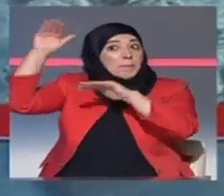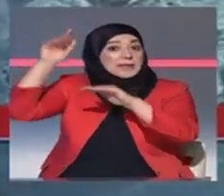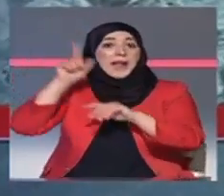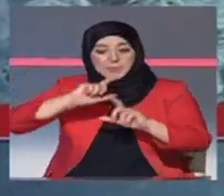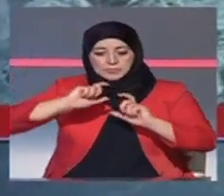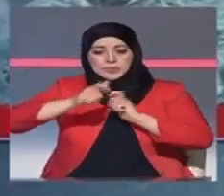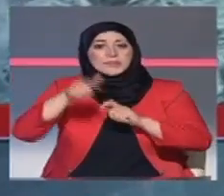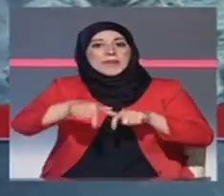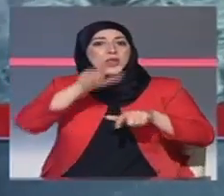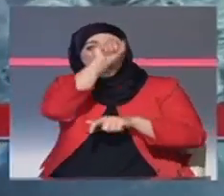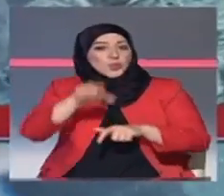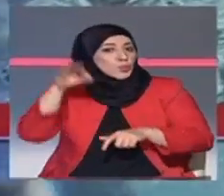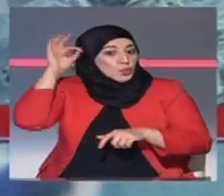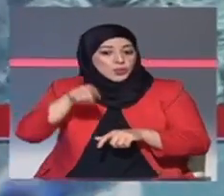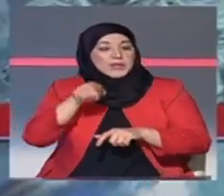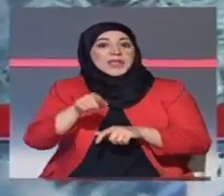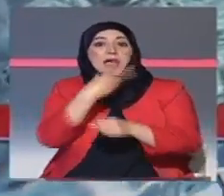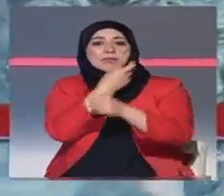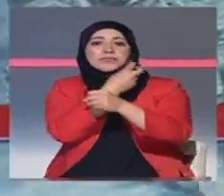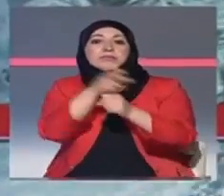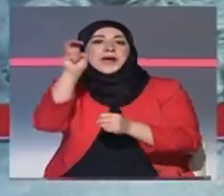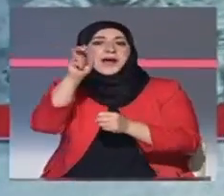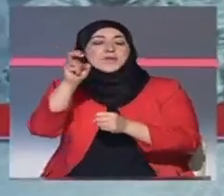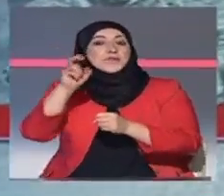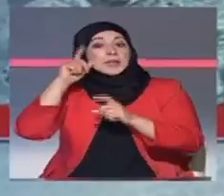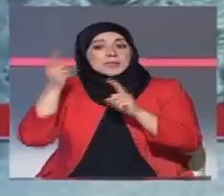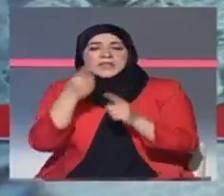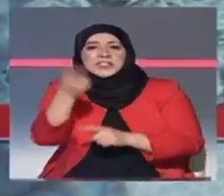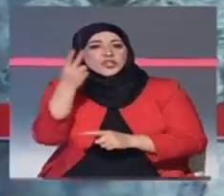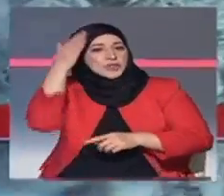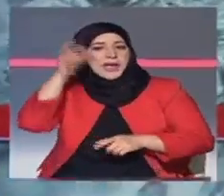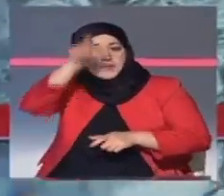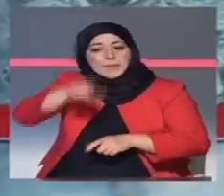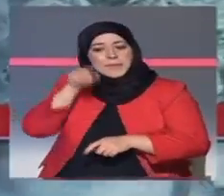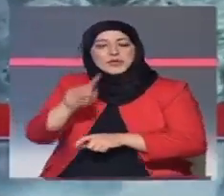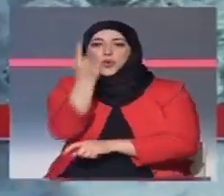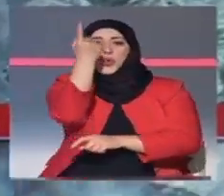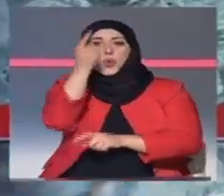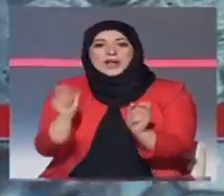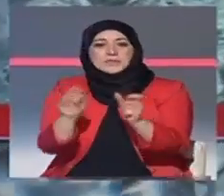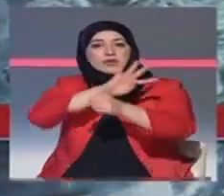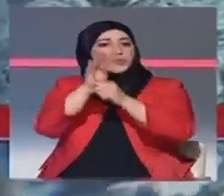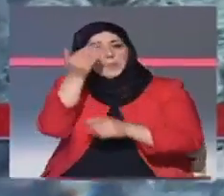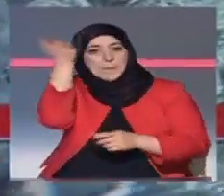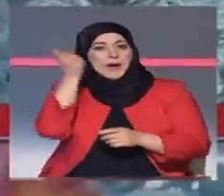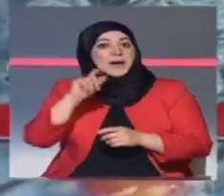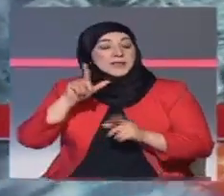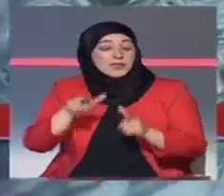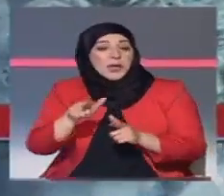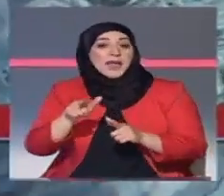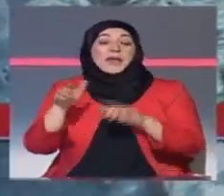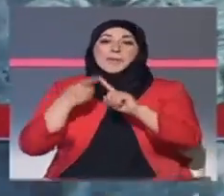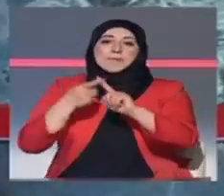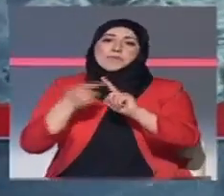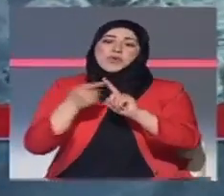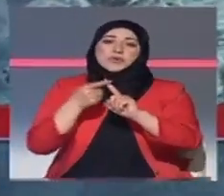محلية. والعدوى المحلية تعني أنه لا يمكن تحديد المصاب رقم واحد من بين الحالات المسجلة، وهو ما